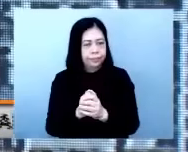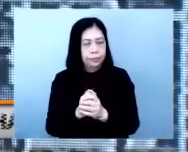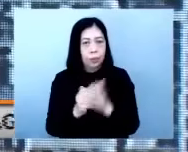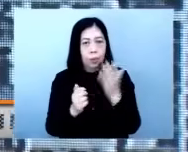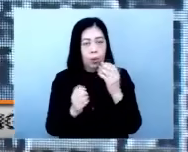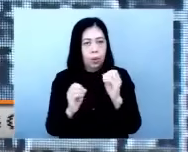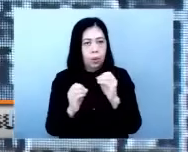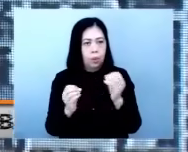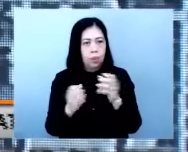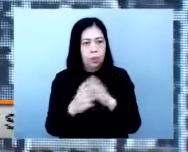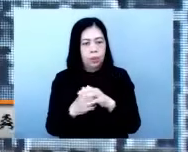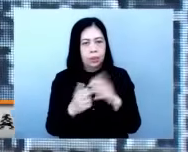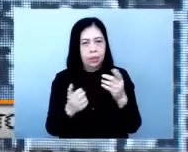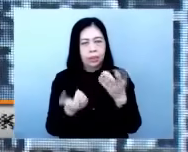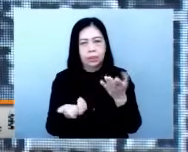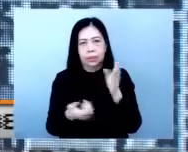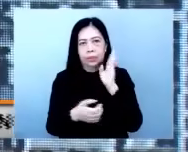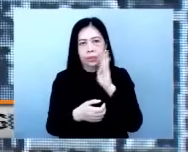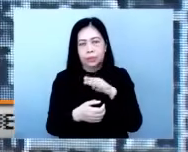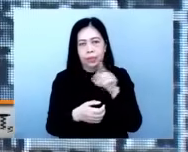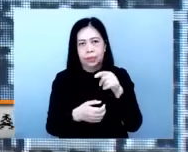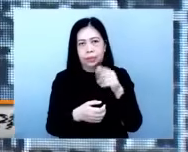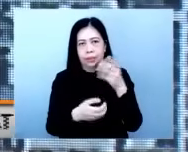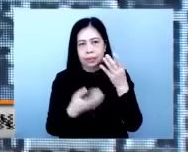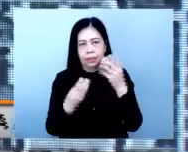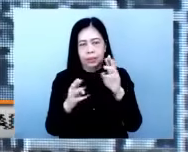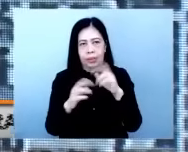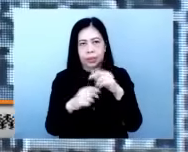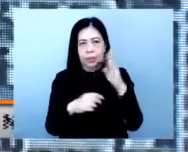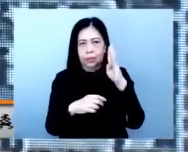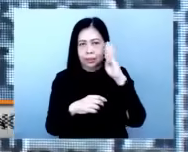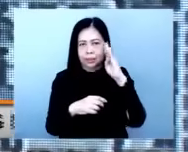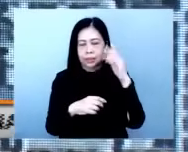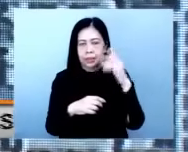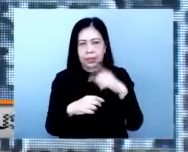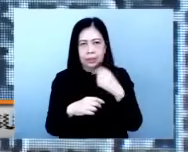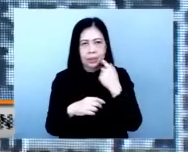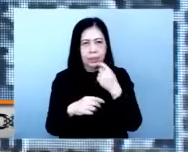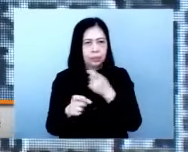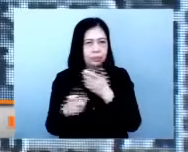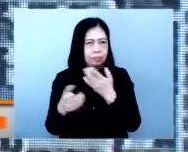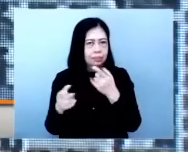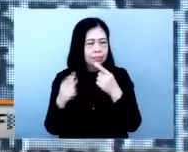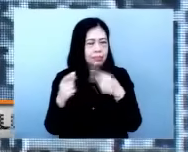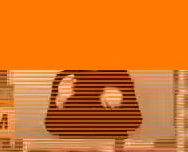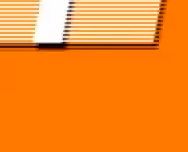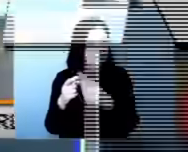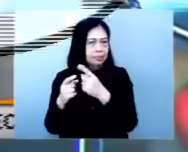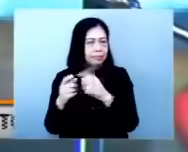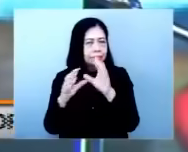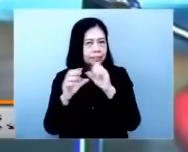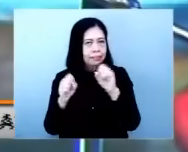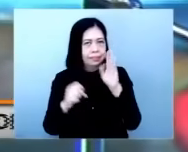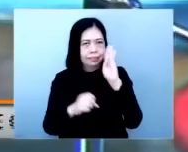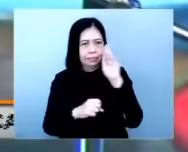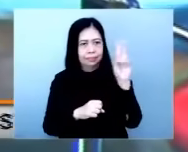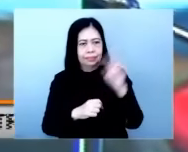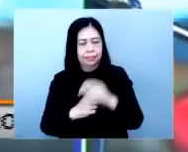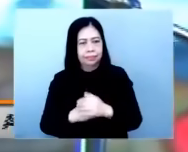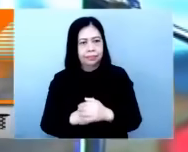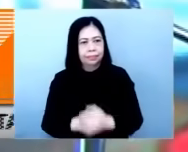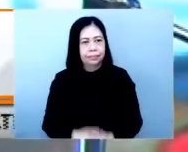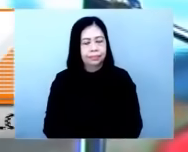ng bise na si Mayor Baste na bumanat kamakailan kay PBBM. Narito ang report. Si